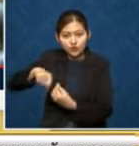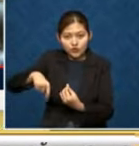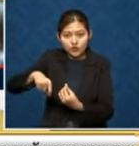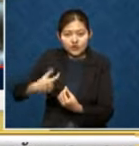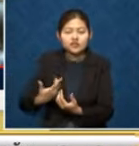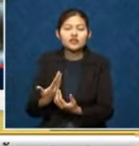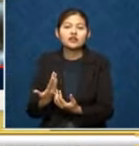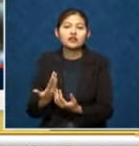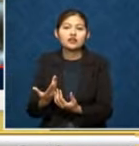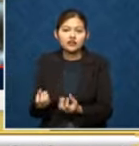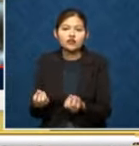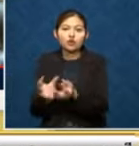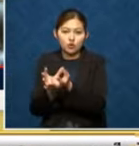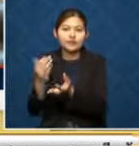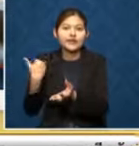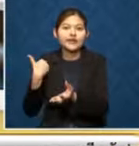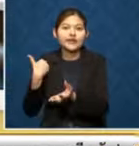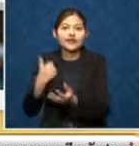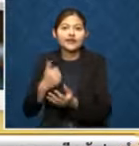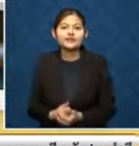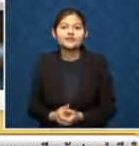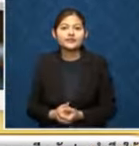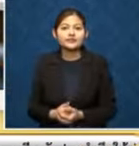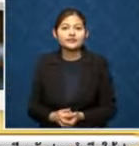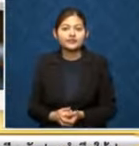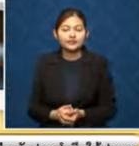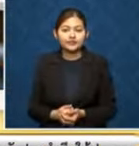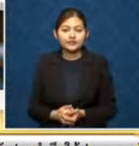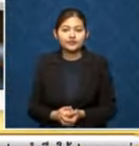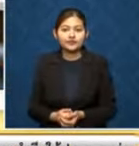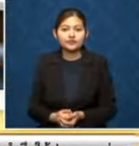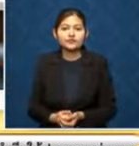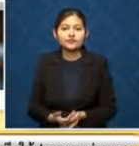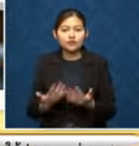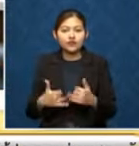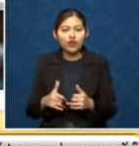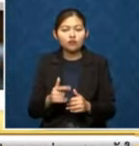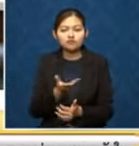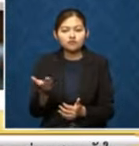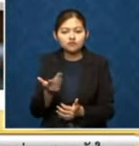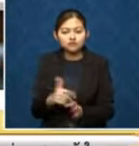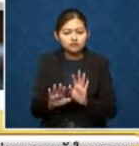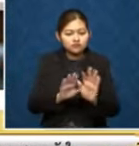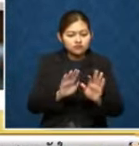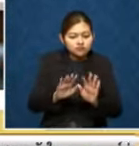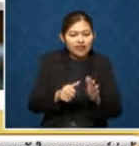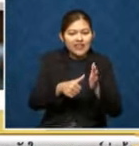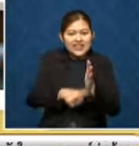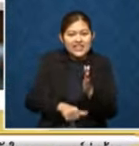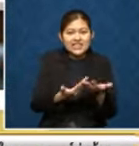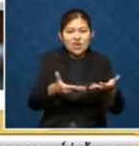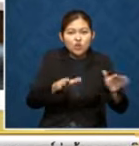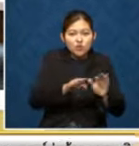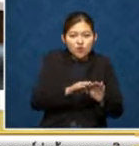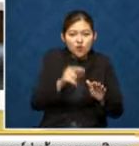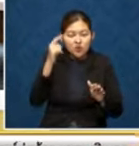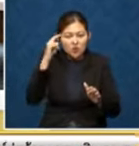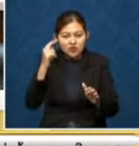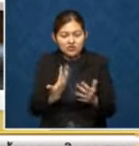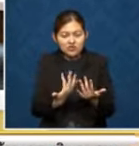เศรษฐกิจของประเทศท่านประธานที่เคารพครับหลายท่านได้เปรียบเทียบว่าหนี้ครัวเรือนคือระเบิดเวลาลูก